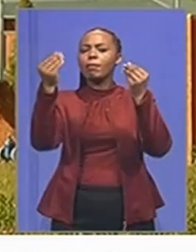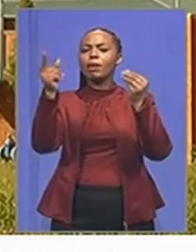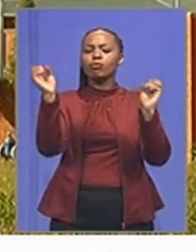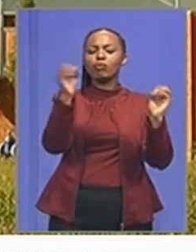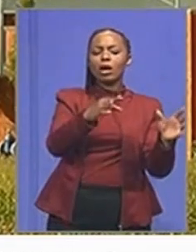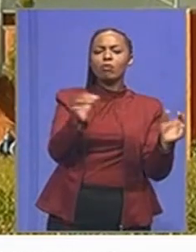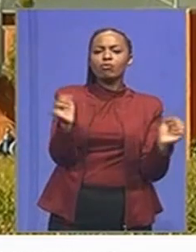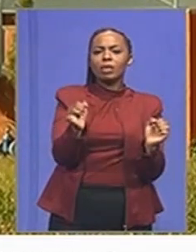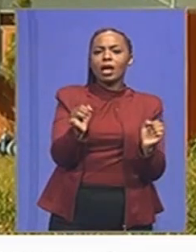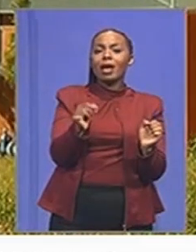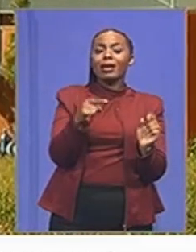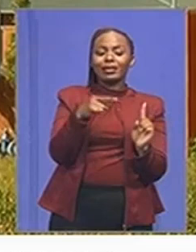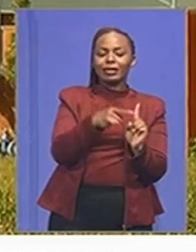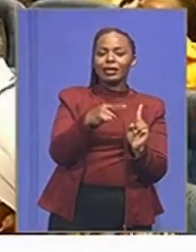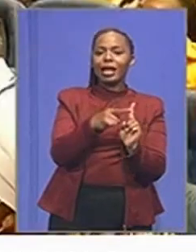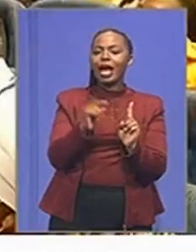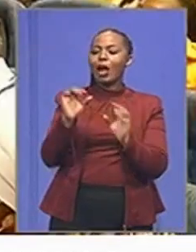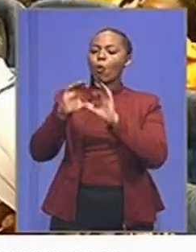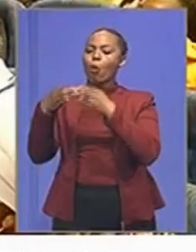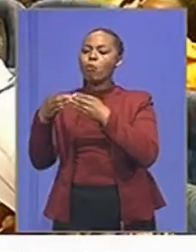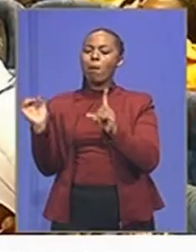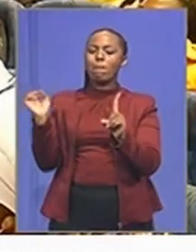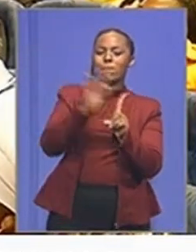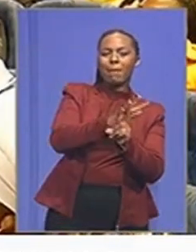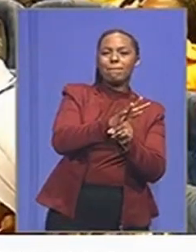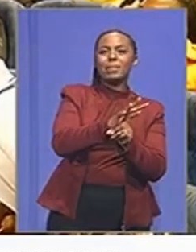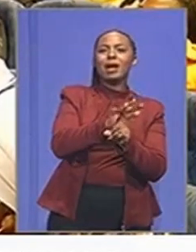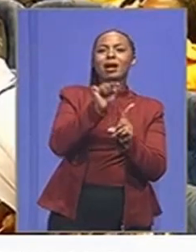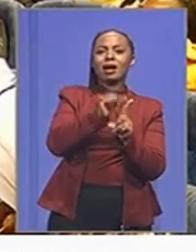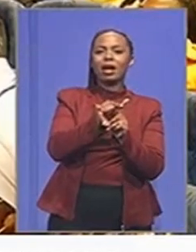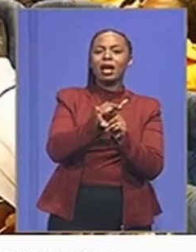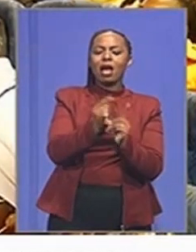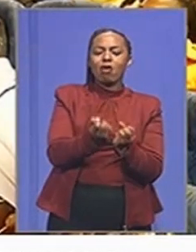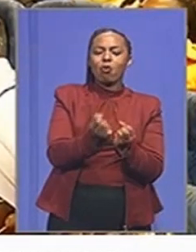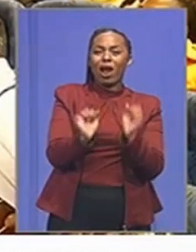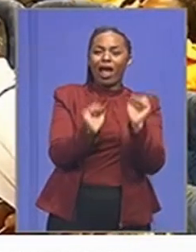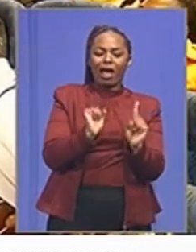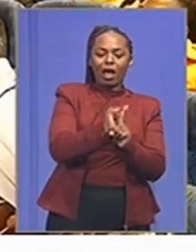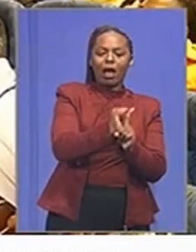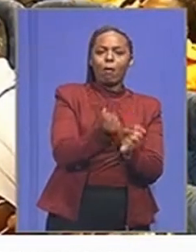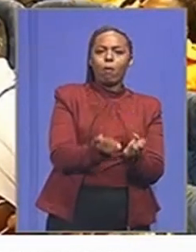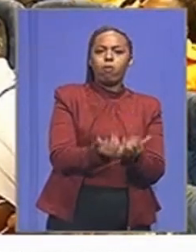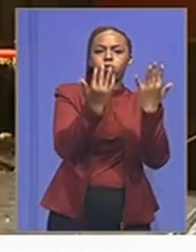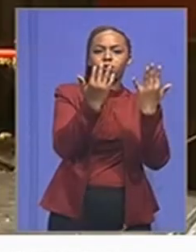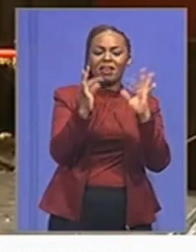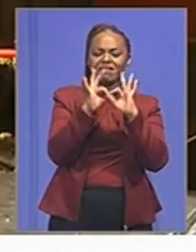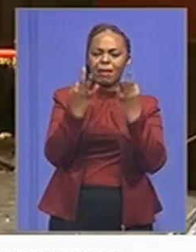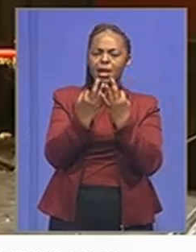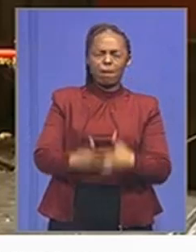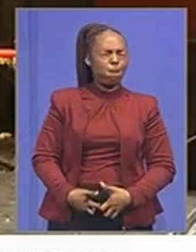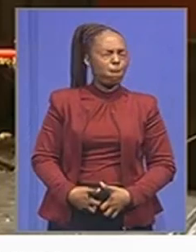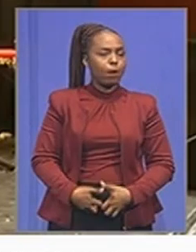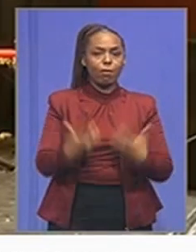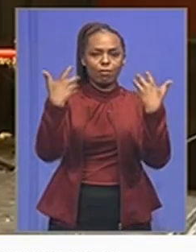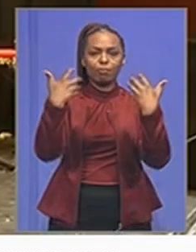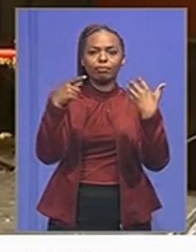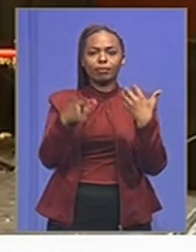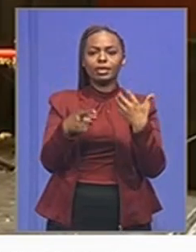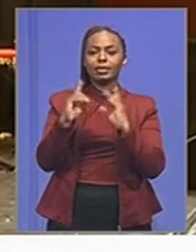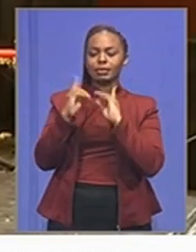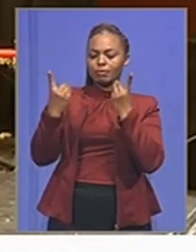sehlopha koloi ya gagwe le yona e fišitšwe. Tiragalo ye e nyamišitše balapa la gabo, ba lekala la bokgabo la